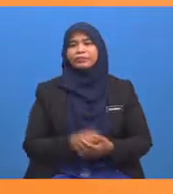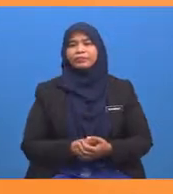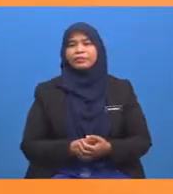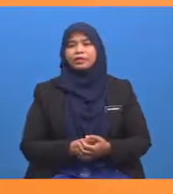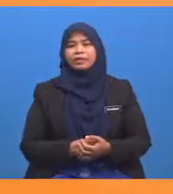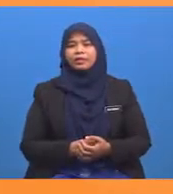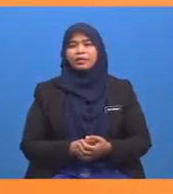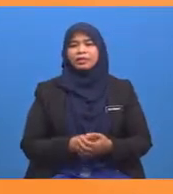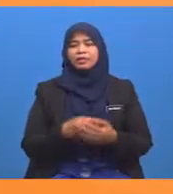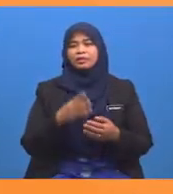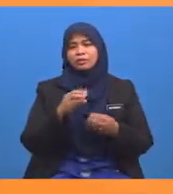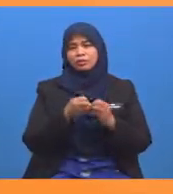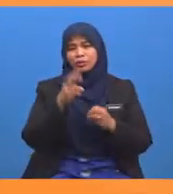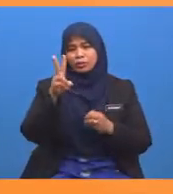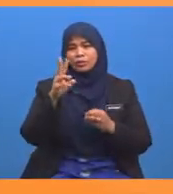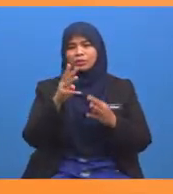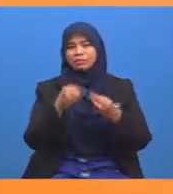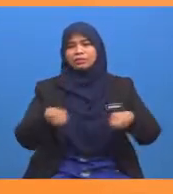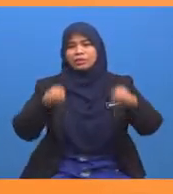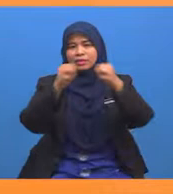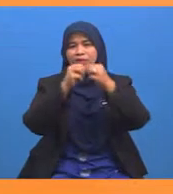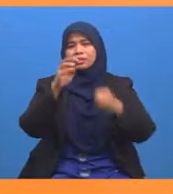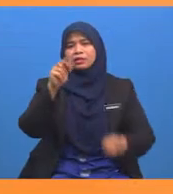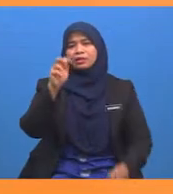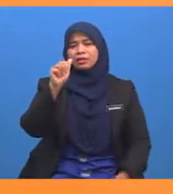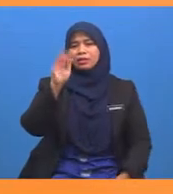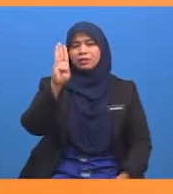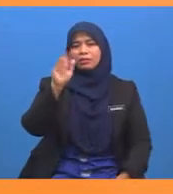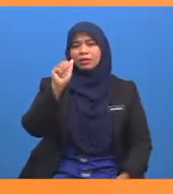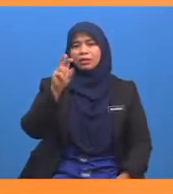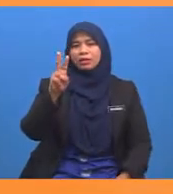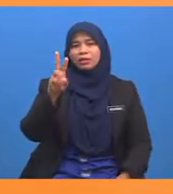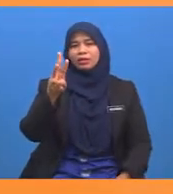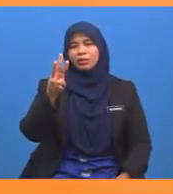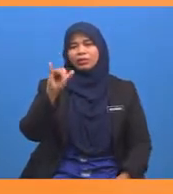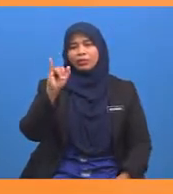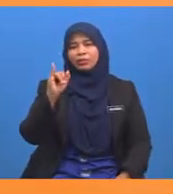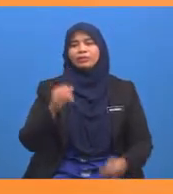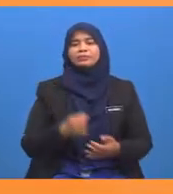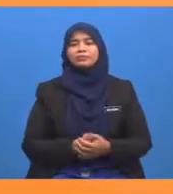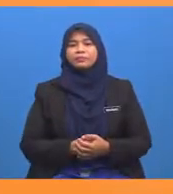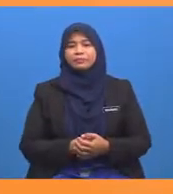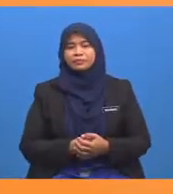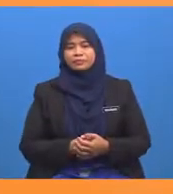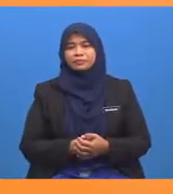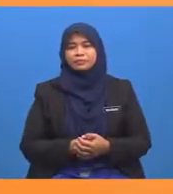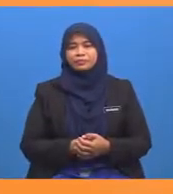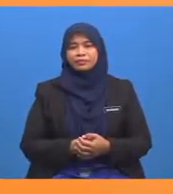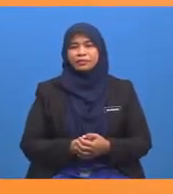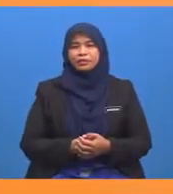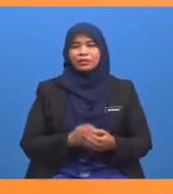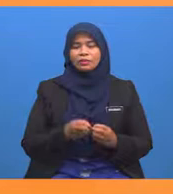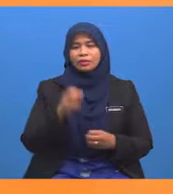Masjid Nabawi di Madinah, di situlah terletaknya Raudhah, iaitu Taman Syurga.